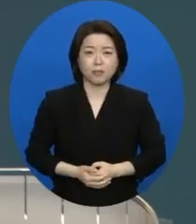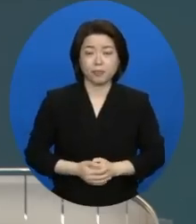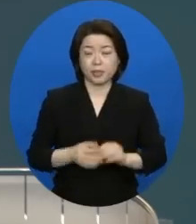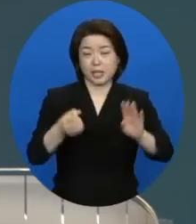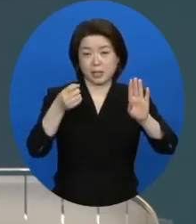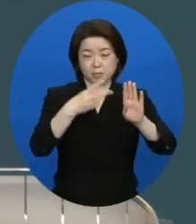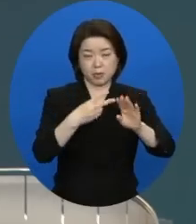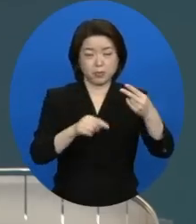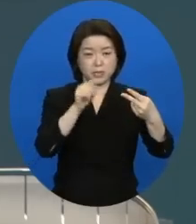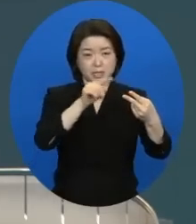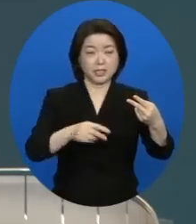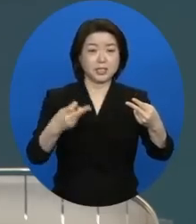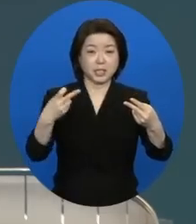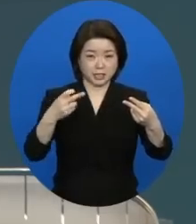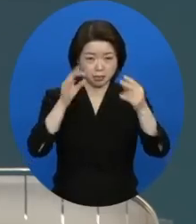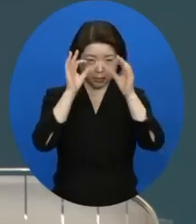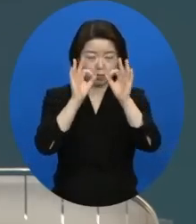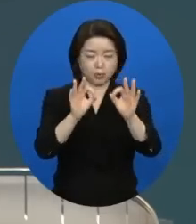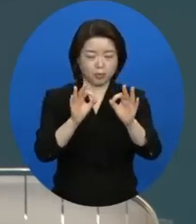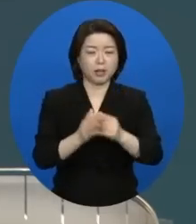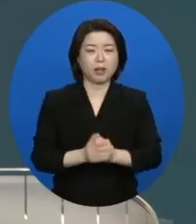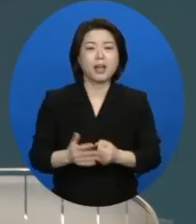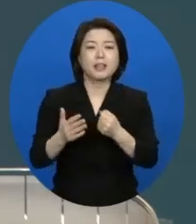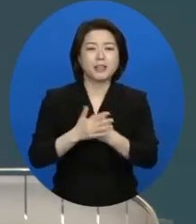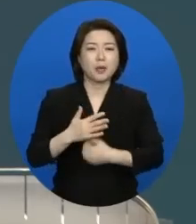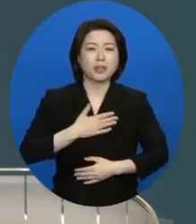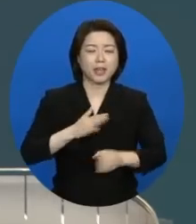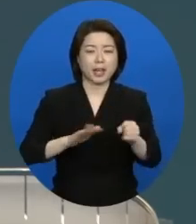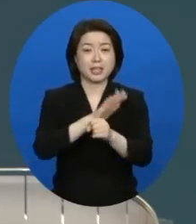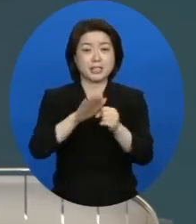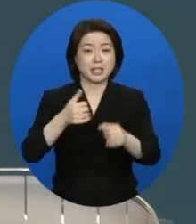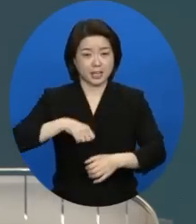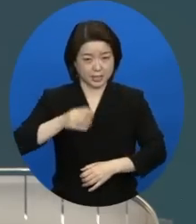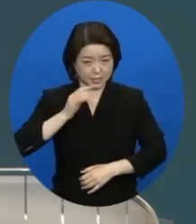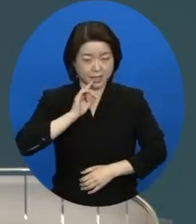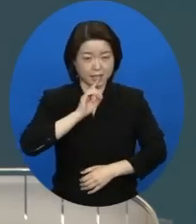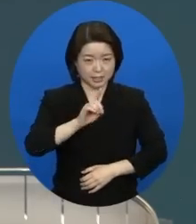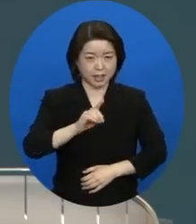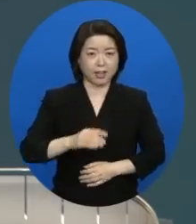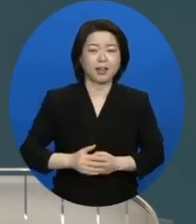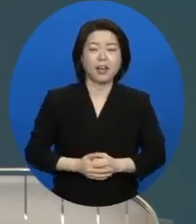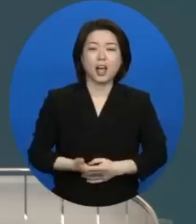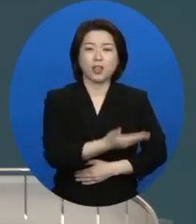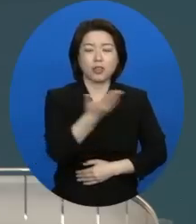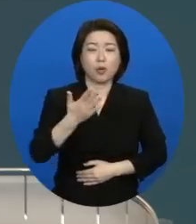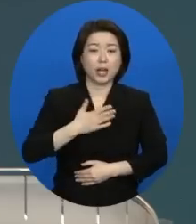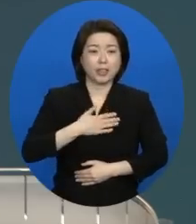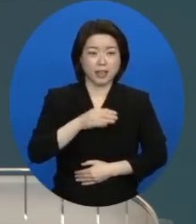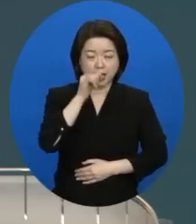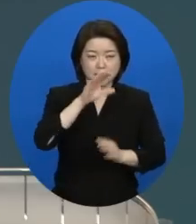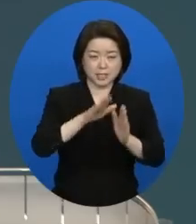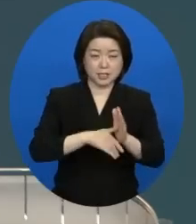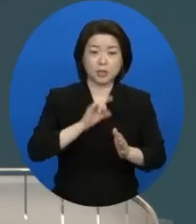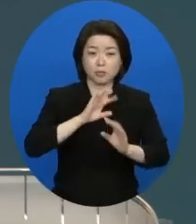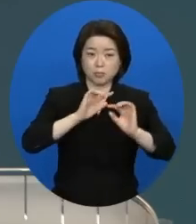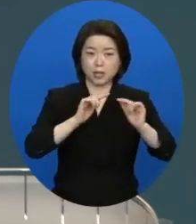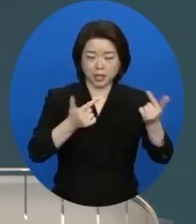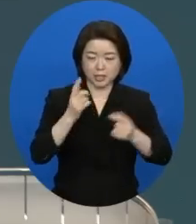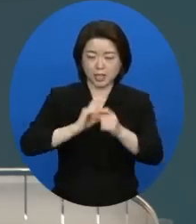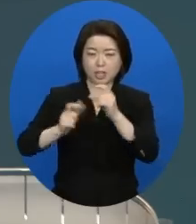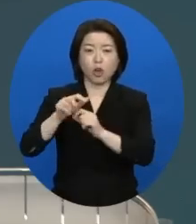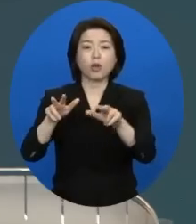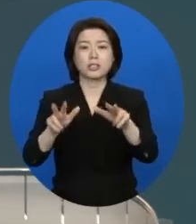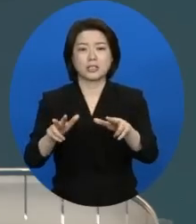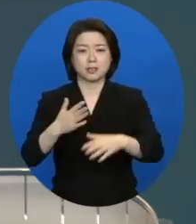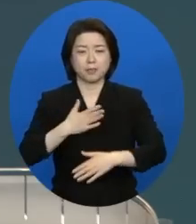빌립보서 2장 12절 말씀입니다. 그러므로 나의 사랑하는 자들아, 너희가 나 있을 때뿐 아니라 더욱